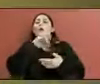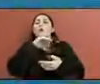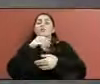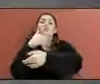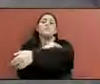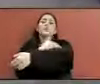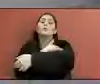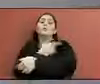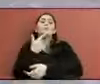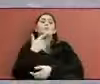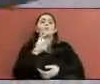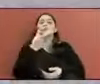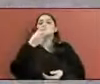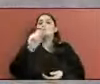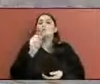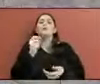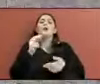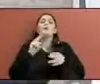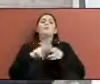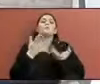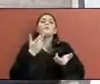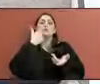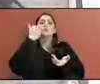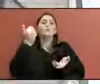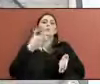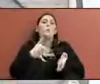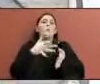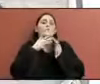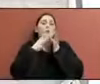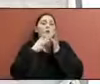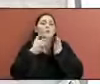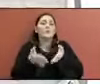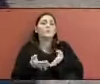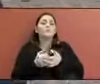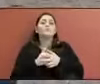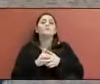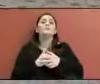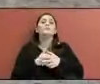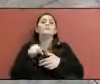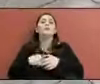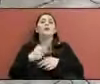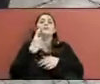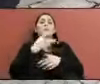Yaklaşık 90 küsür müdürlüğüz diye biliyorum. Bunlardan birisi de zemin deprem.